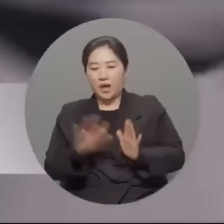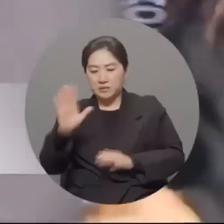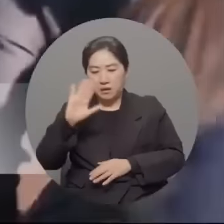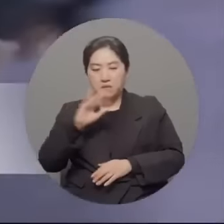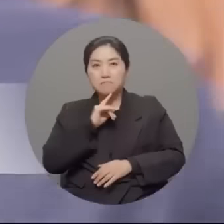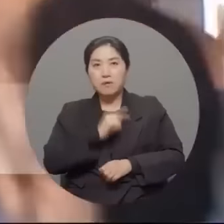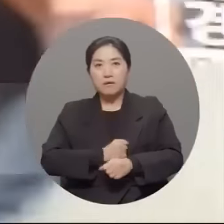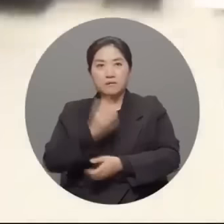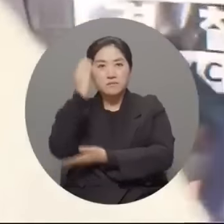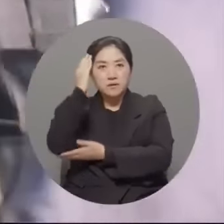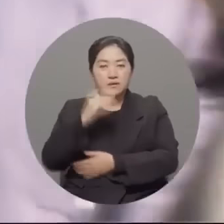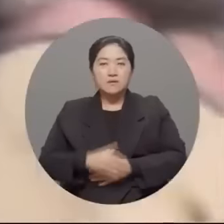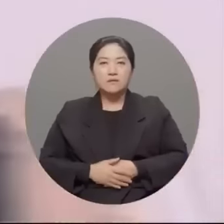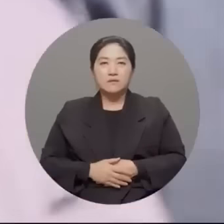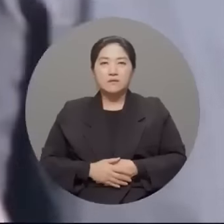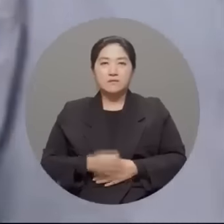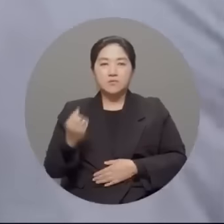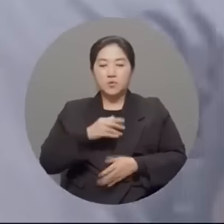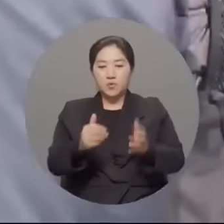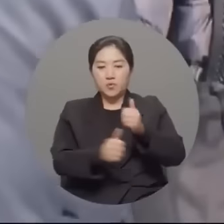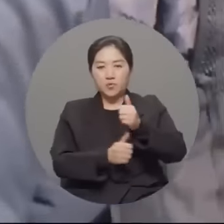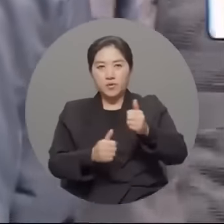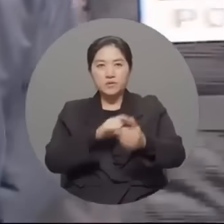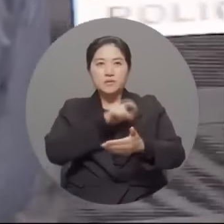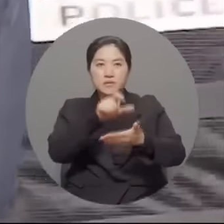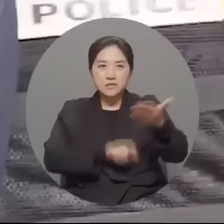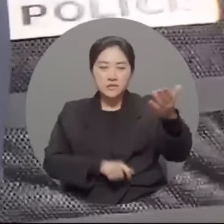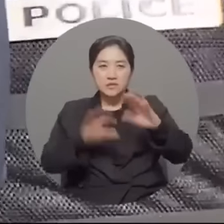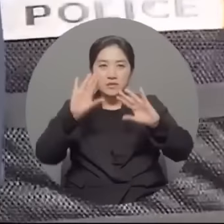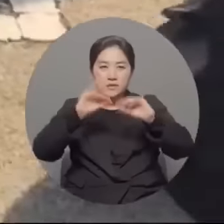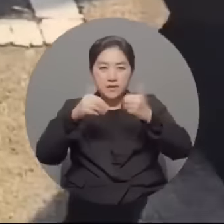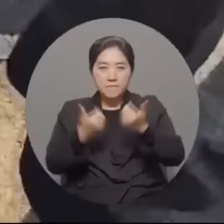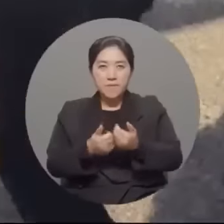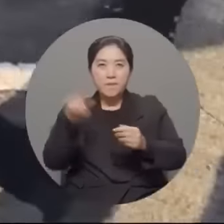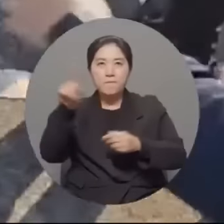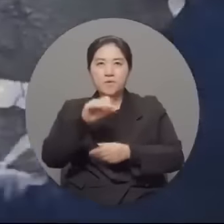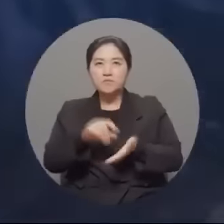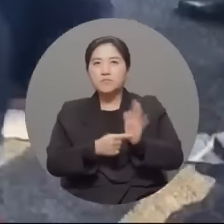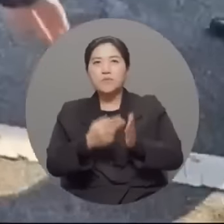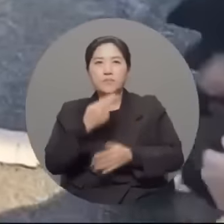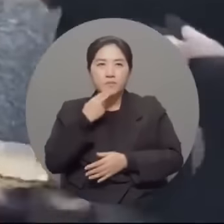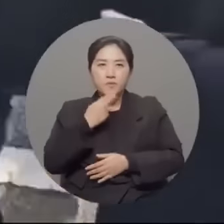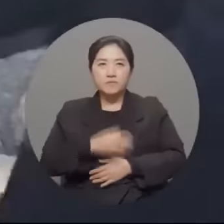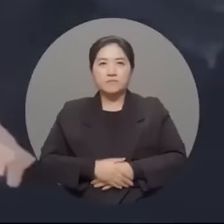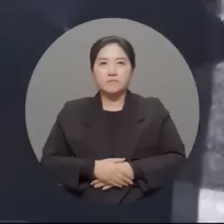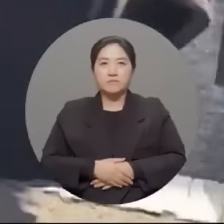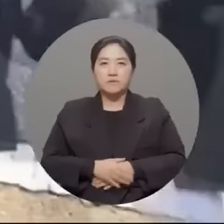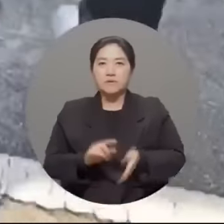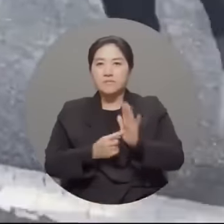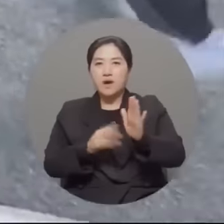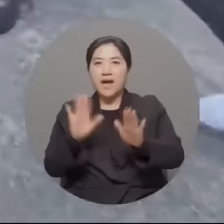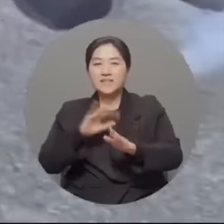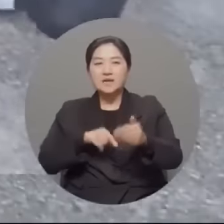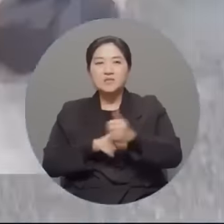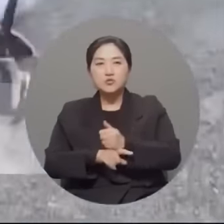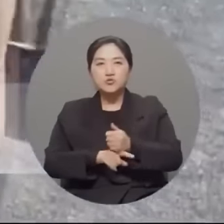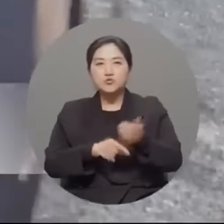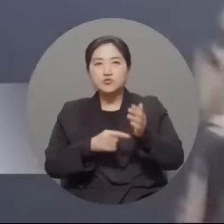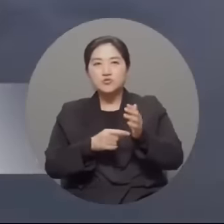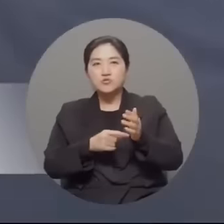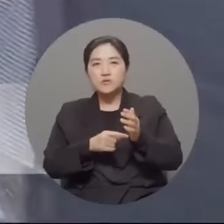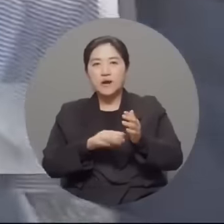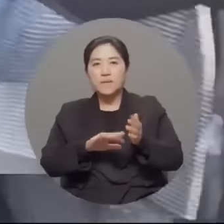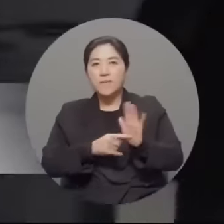단서가 붙었습니다. 또 위원 명단은 물론 찬반 비율도 공개하지 않았습니다. 비공개 이유를 밝히지 않은 것에